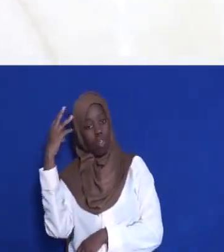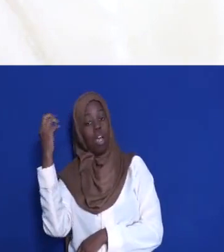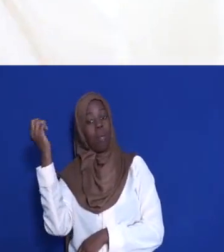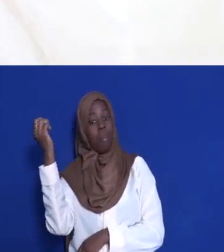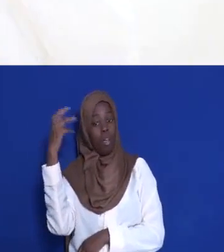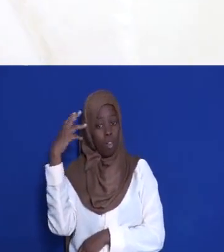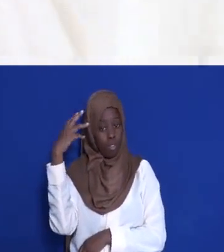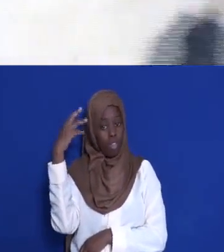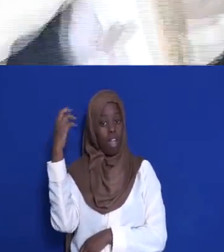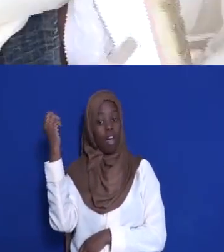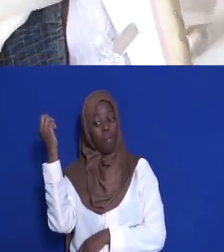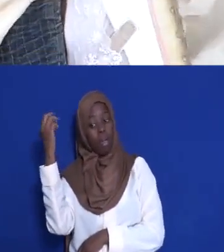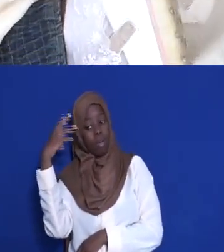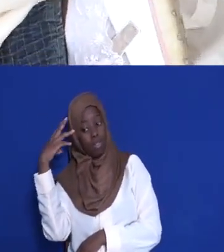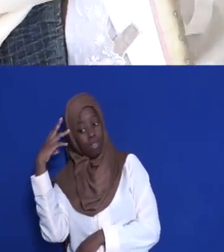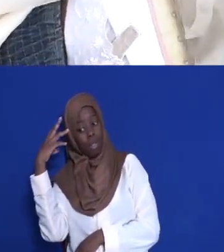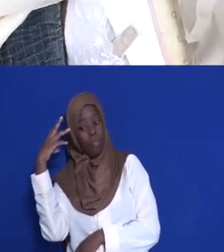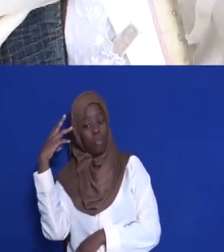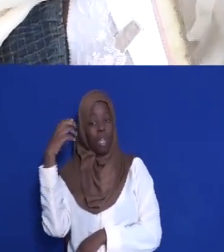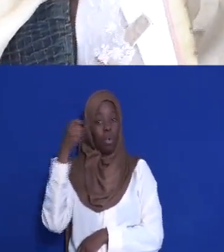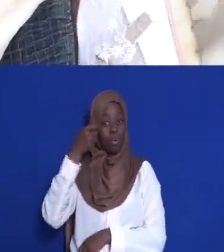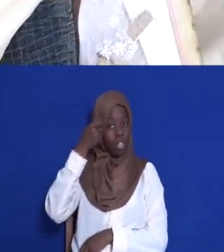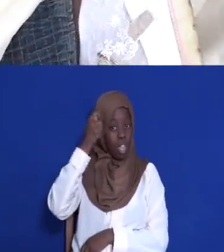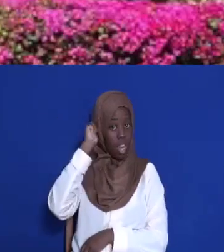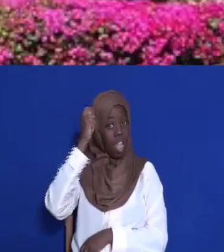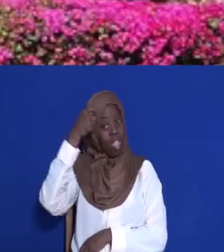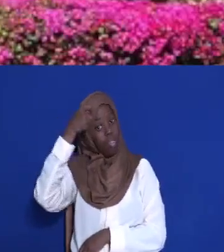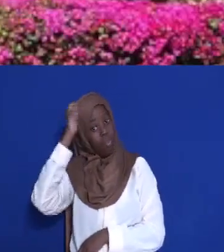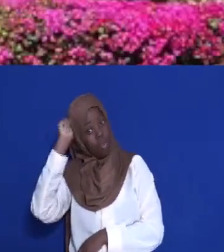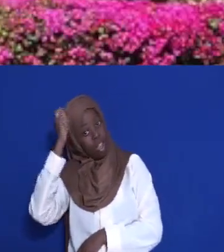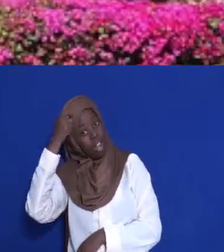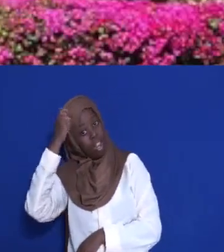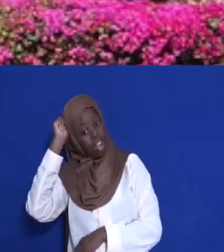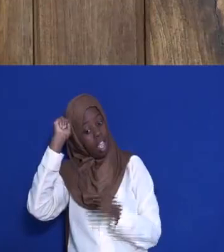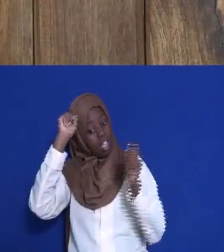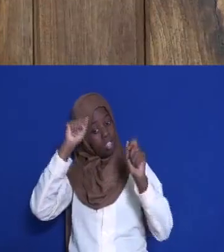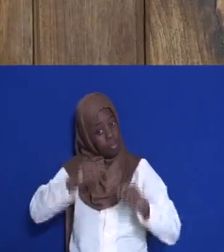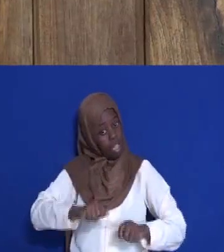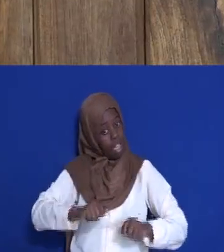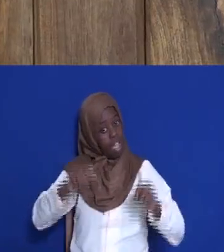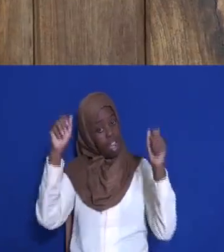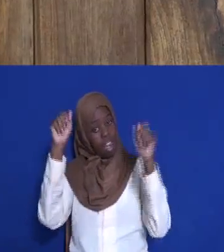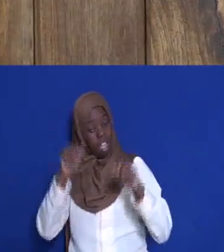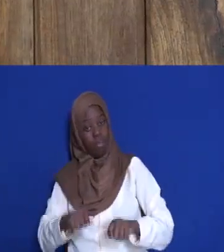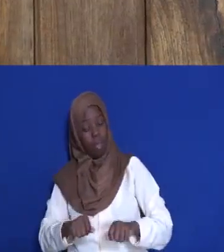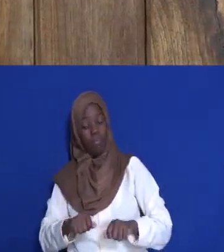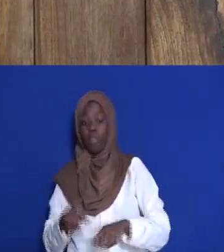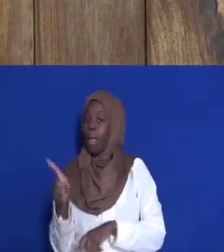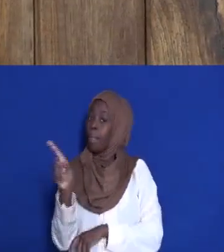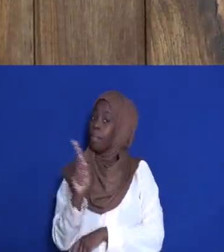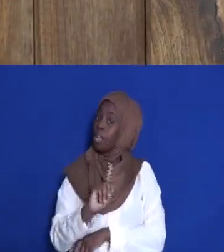lazima. Bila hivyo magonjwa, magonjwa, magonjwa. Chana nywele